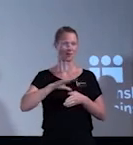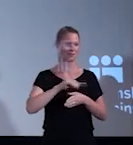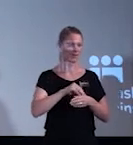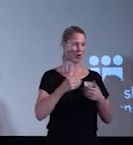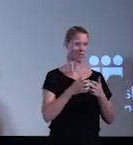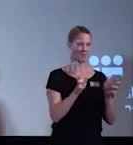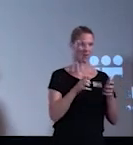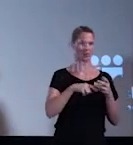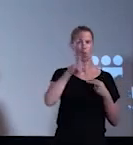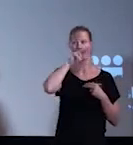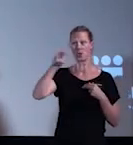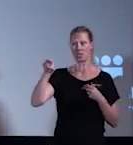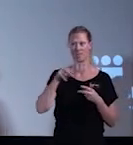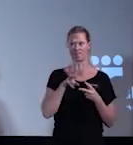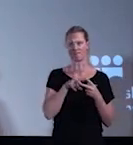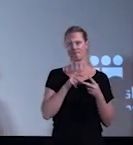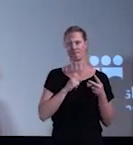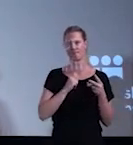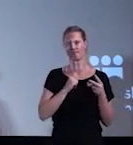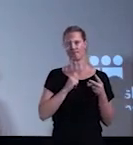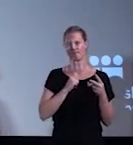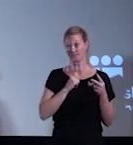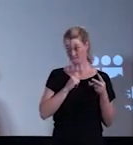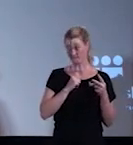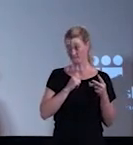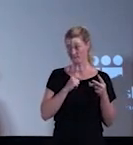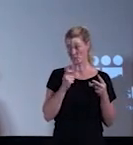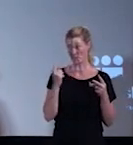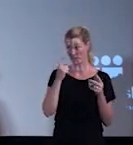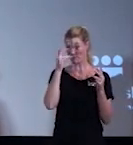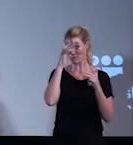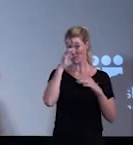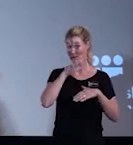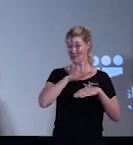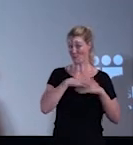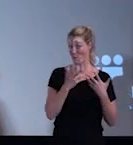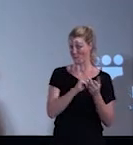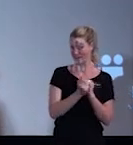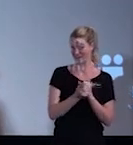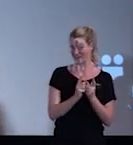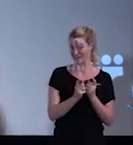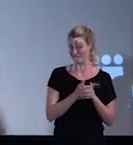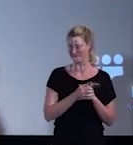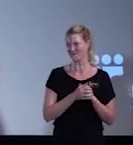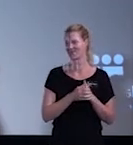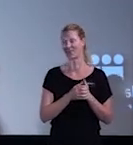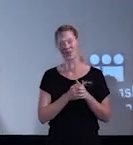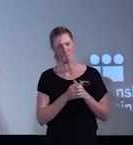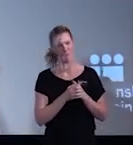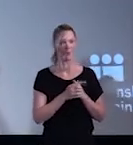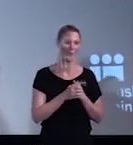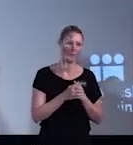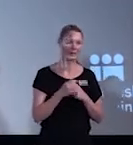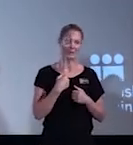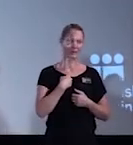var Schweiz och Norge. Är det någonting som ni funderar på att förändra? Ja, det gör ju